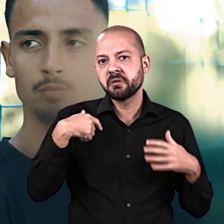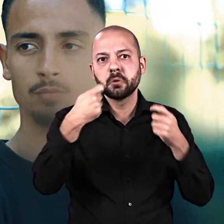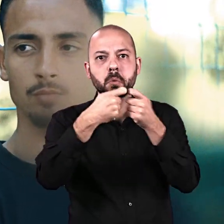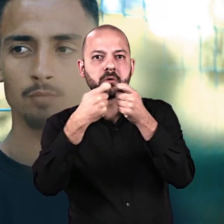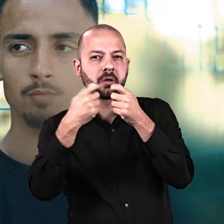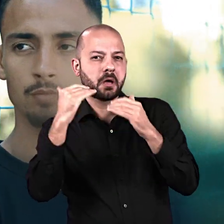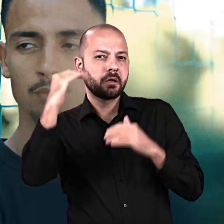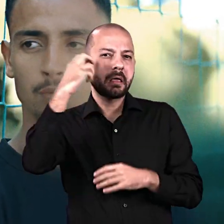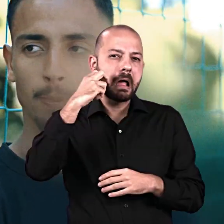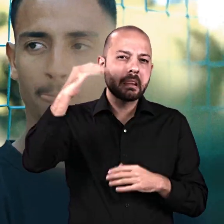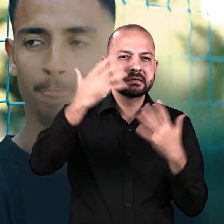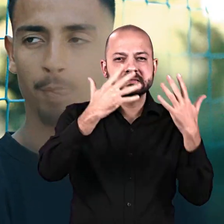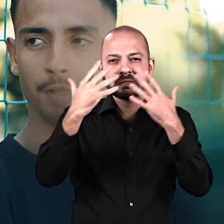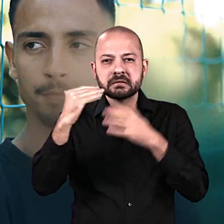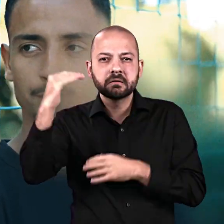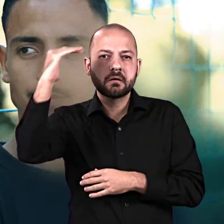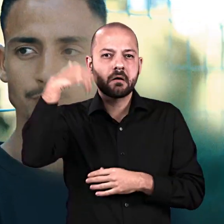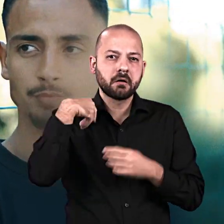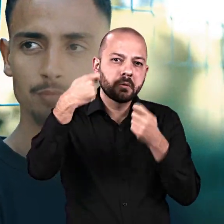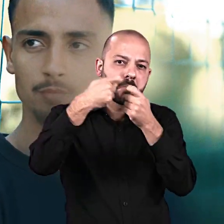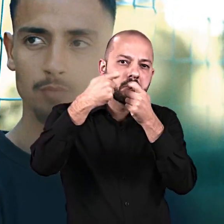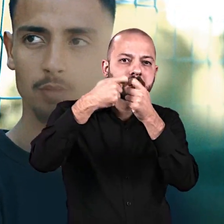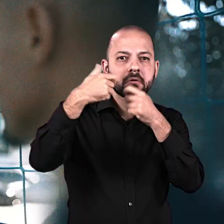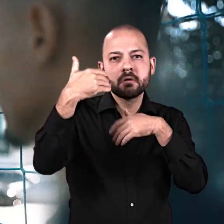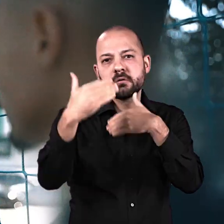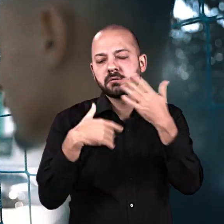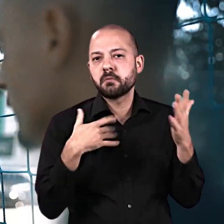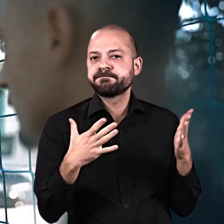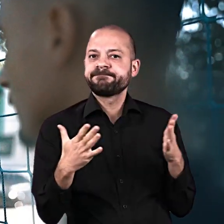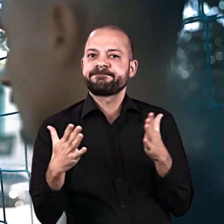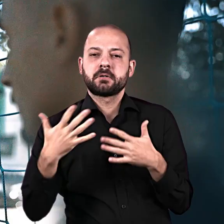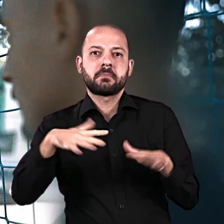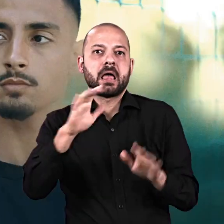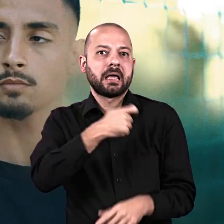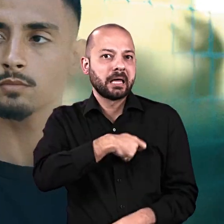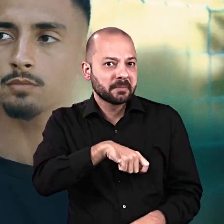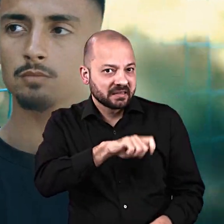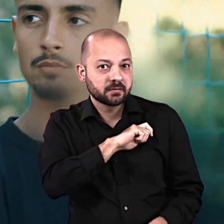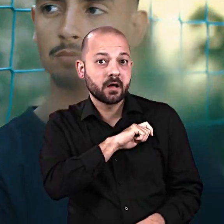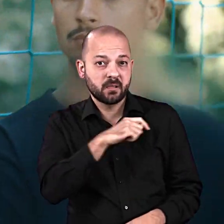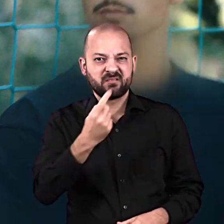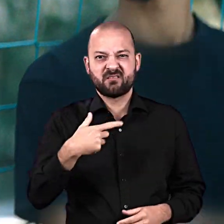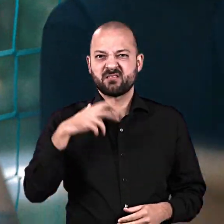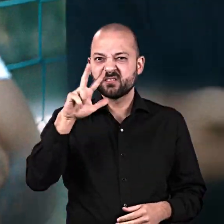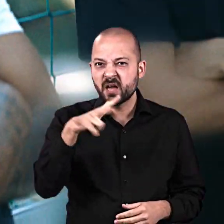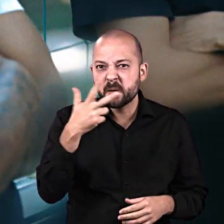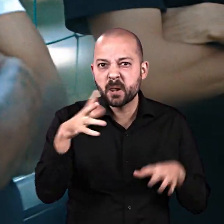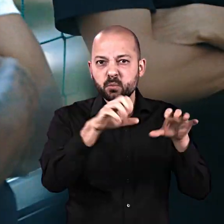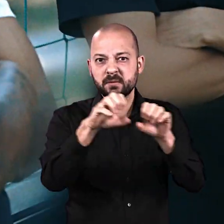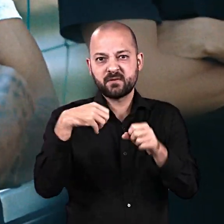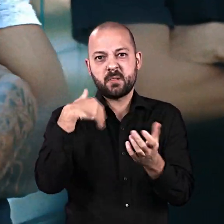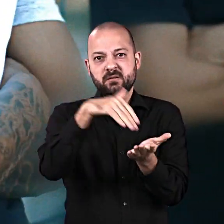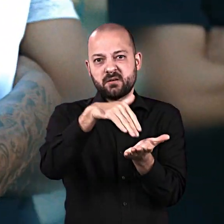dann hat's angefangen, dass ich Kontakt hatte mit Älteren. 10 Jahre älter waren die. Bin ich halt dann in die